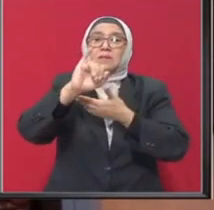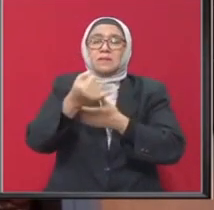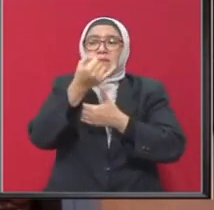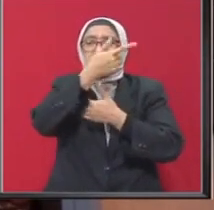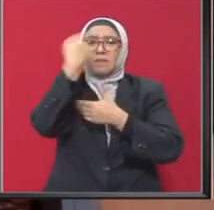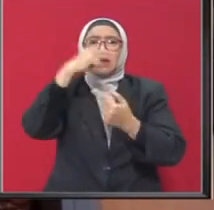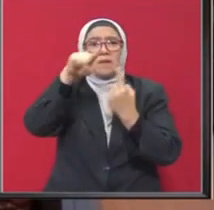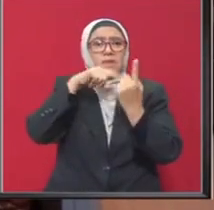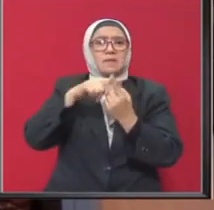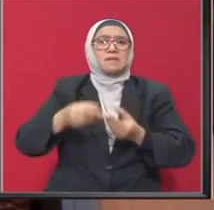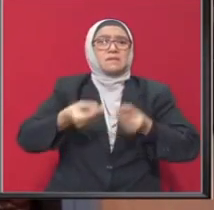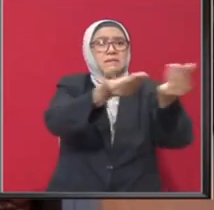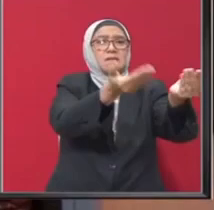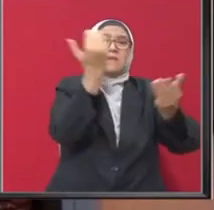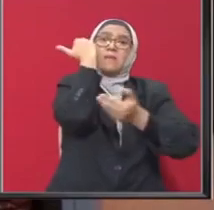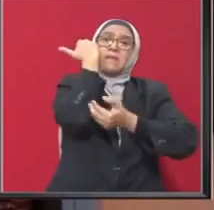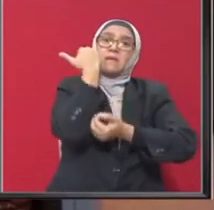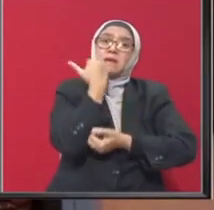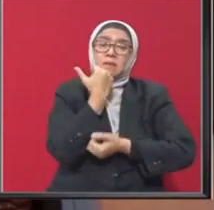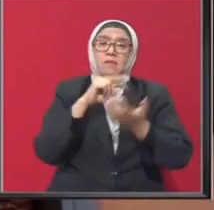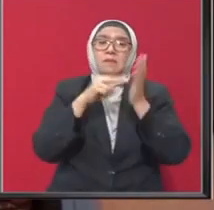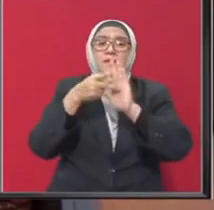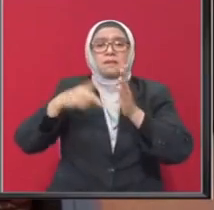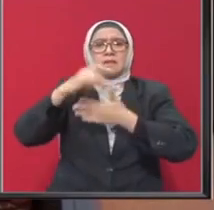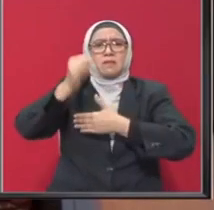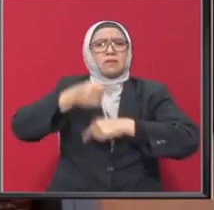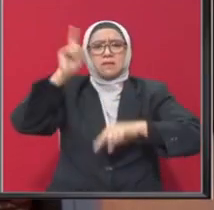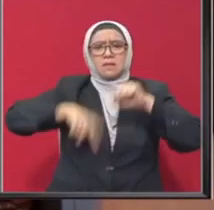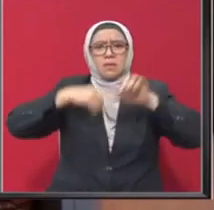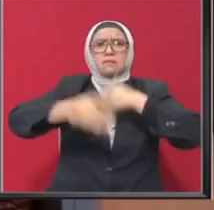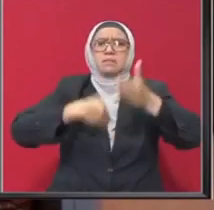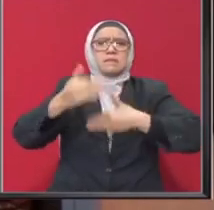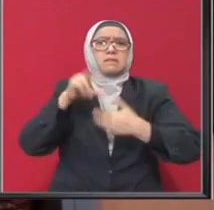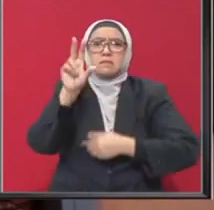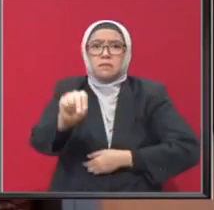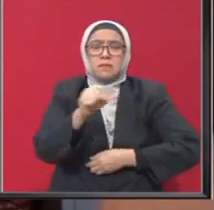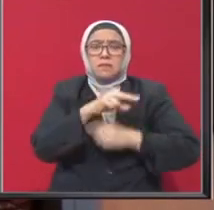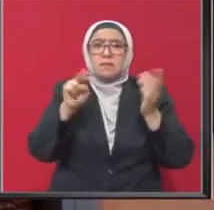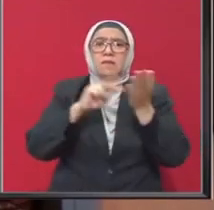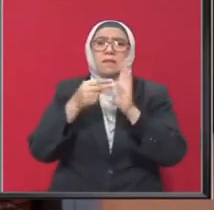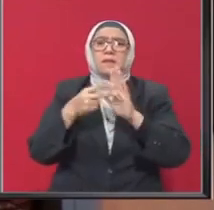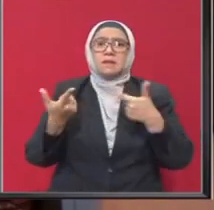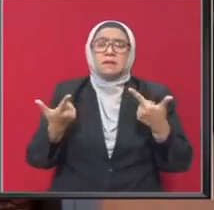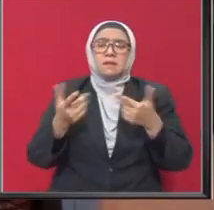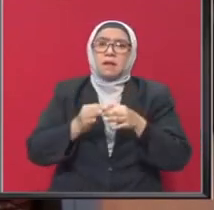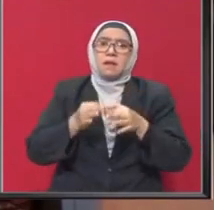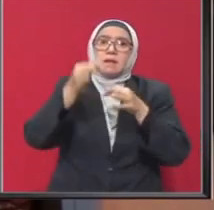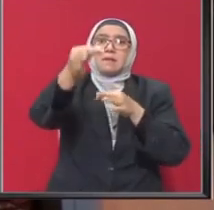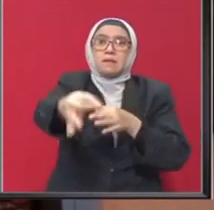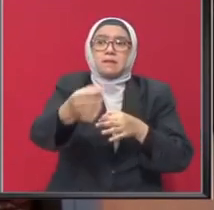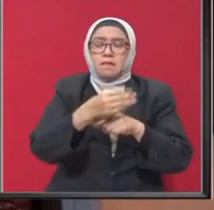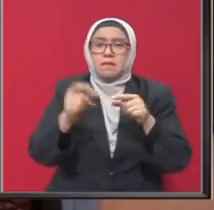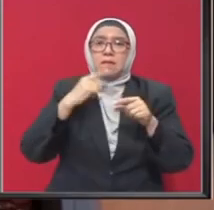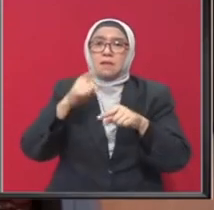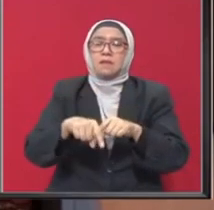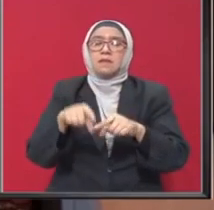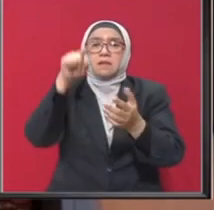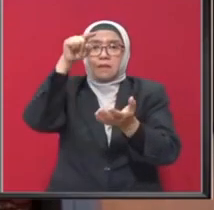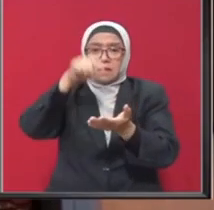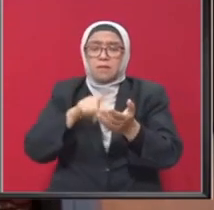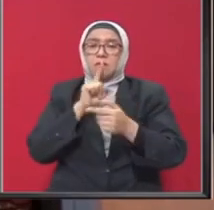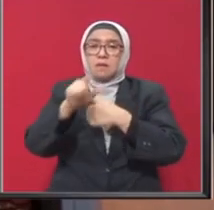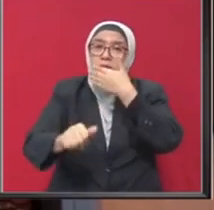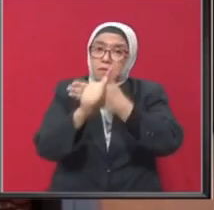mahkamah Project itu tapi berjalan dan ada landasannya telah pun dikeluarkan diantara kalau lumpur dengan Seremban akan